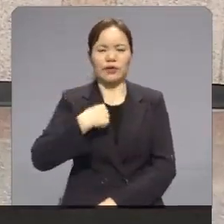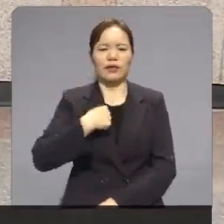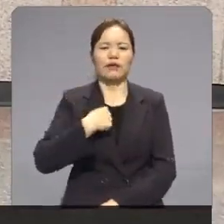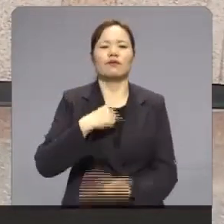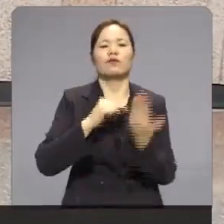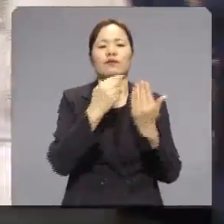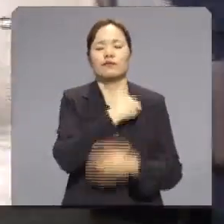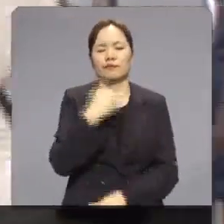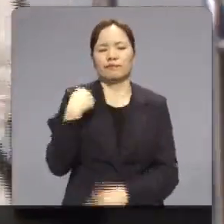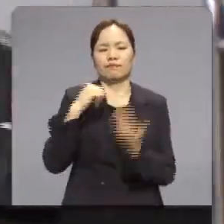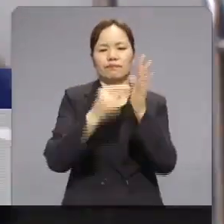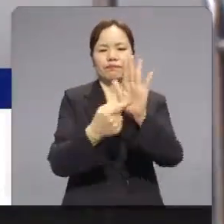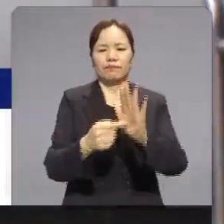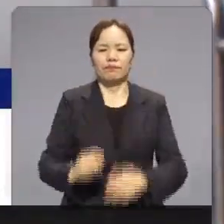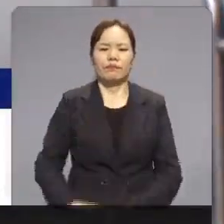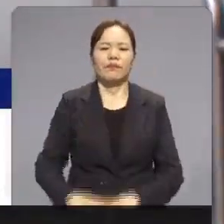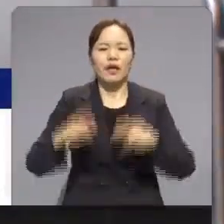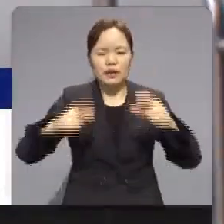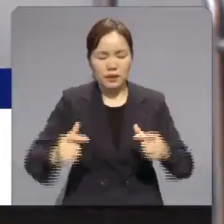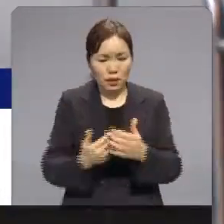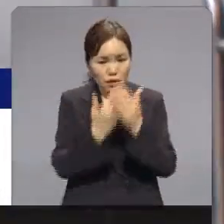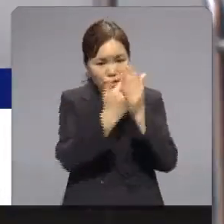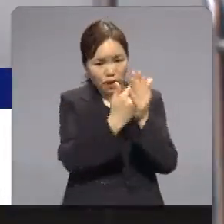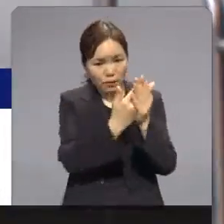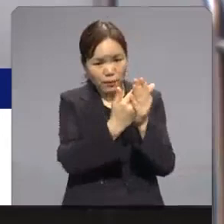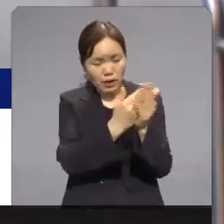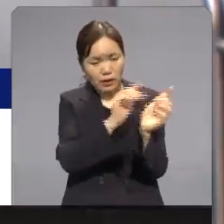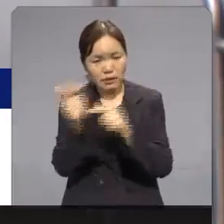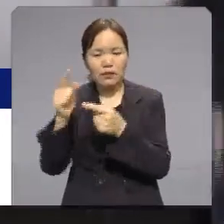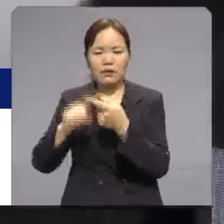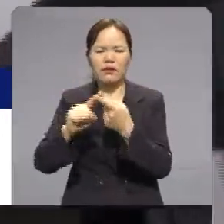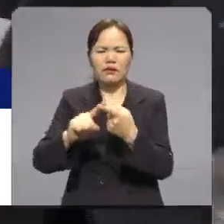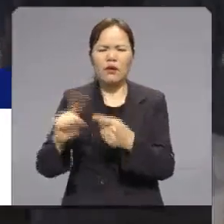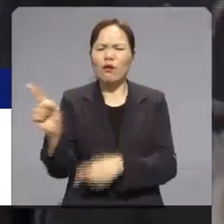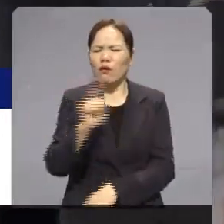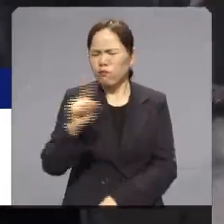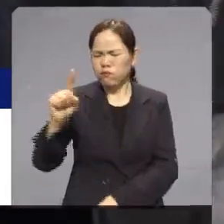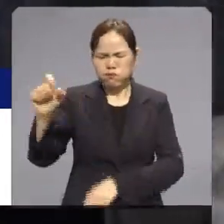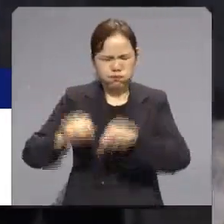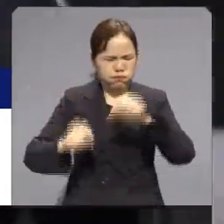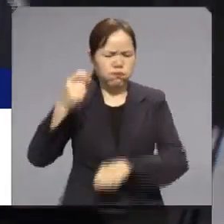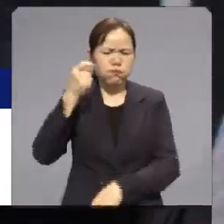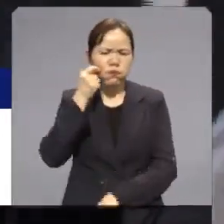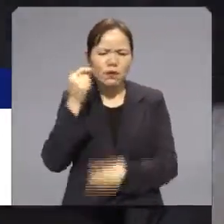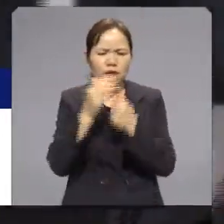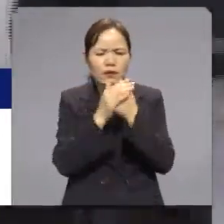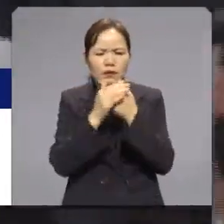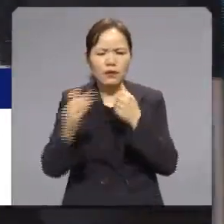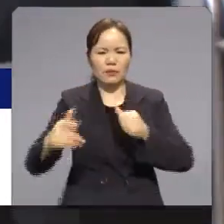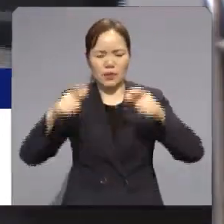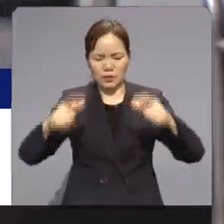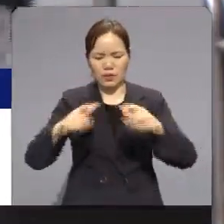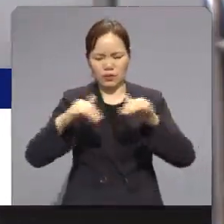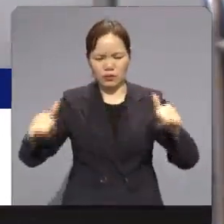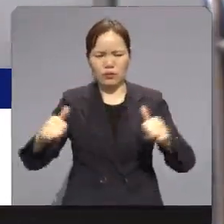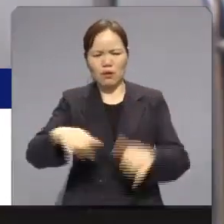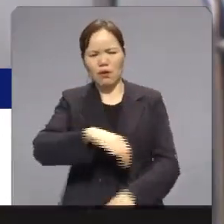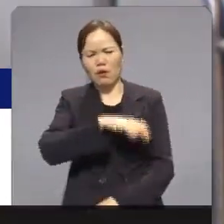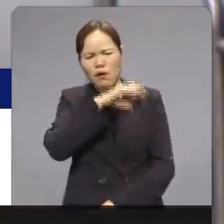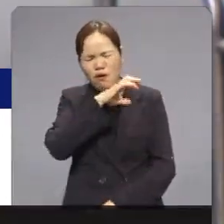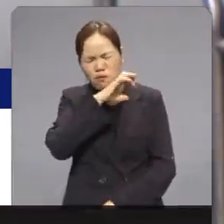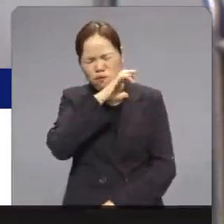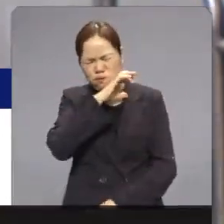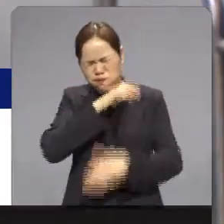자신합니다. 지역 개발이나 아니면 지역의 발전에 대해서 아무런 역할을 하지 못했기 때문에 여기 지역